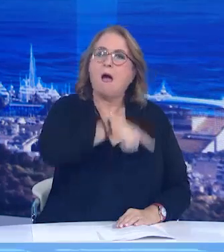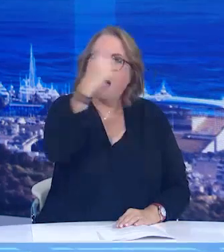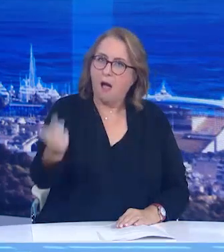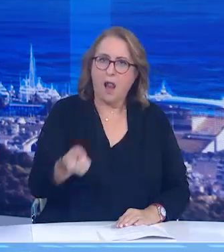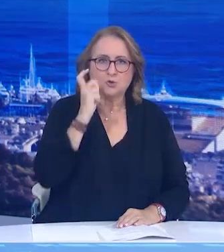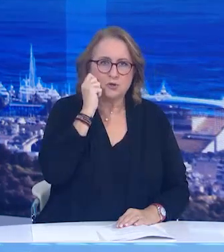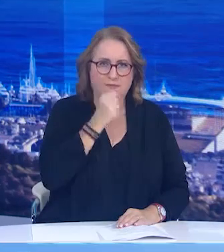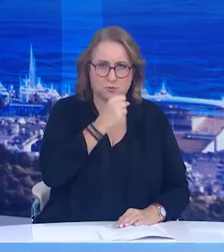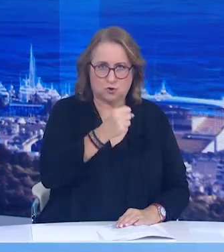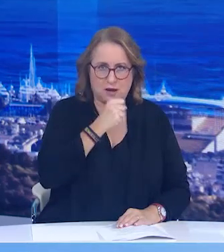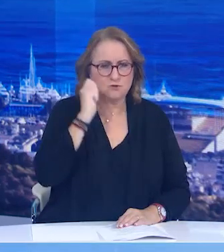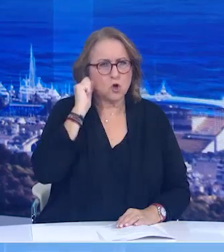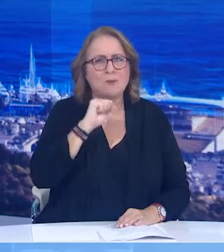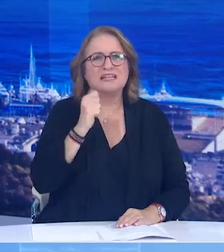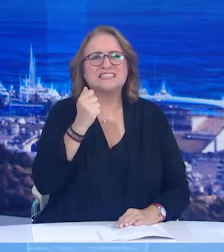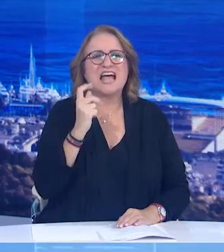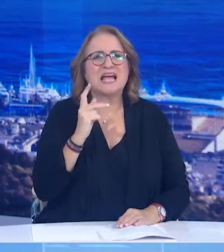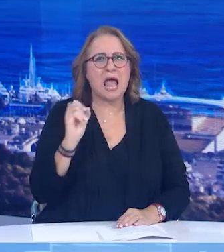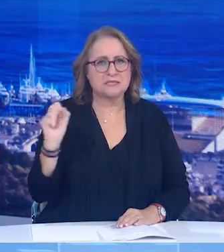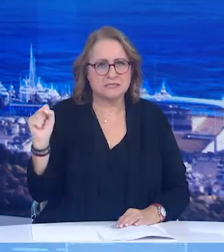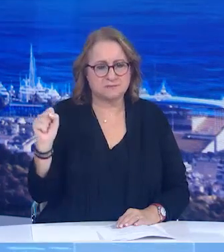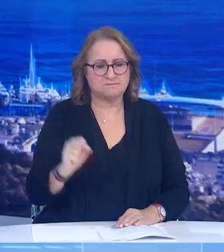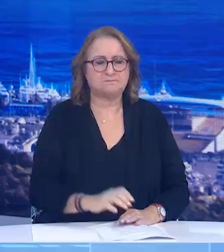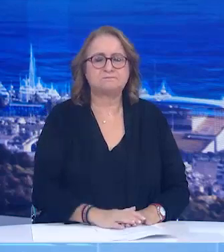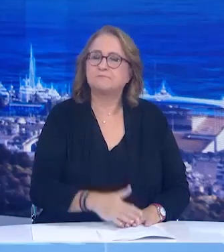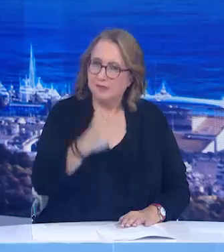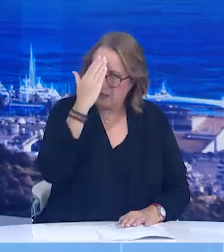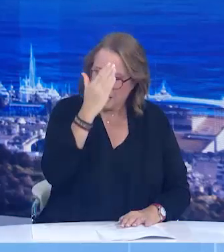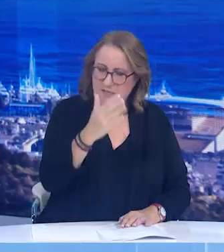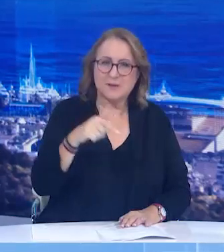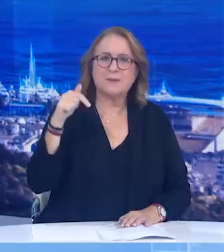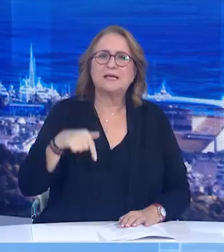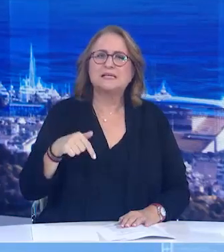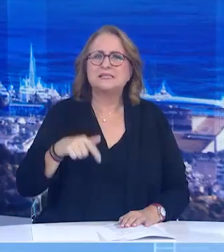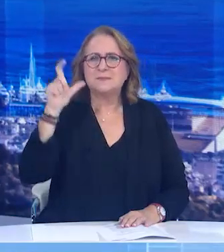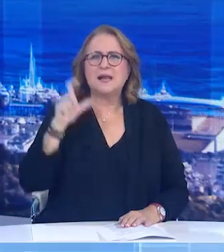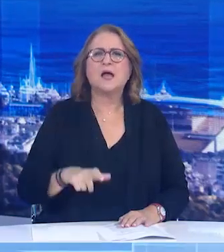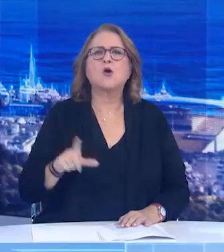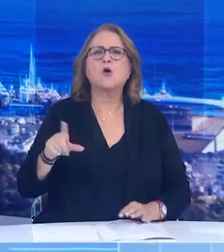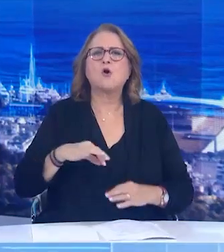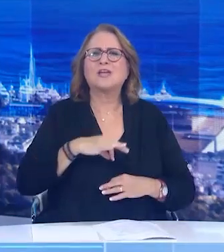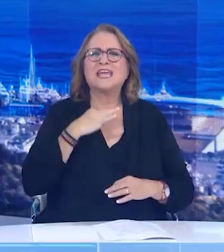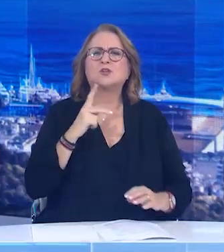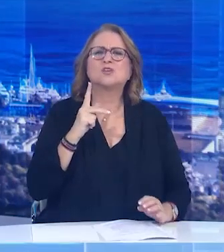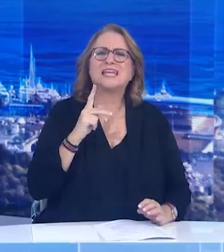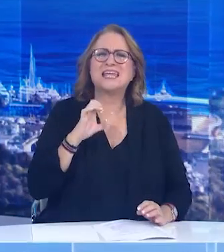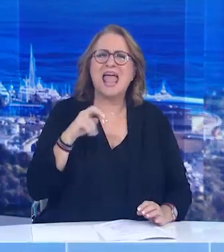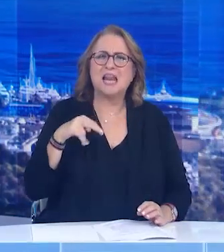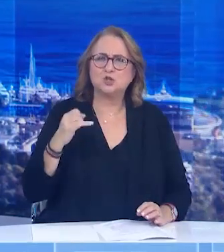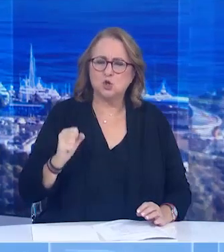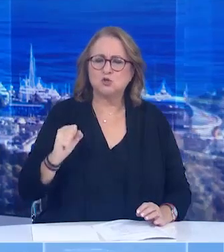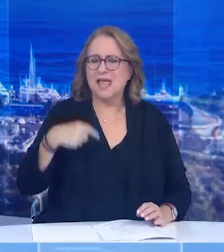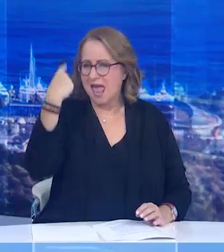Καλησπέρα και από μένα. Σήμερα ο κύριος Κέρτσος Και στη συνέχεια ο κύριος οικονόμου, ο